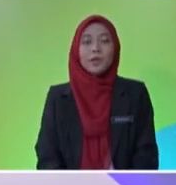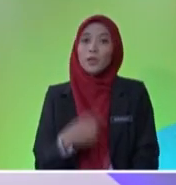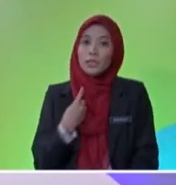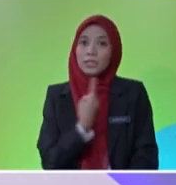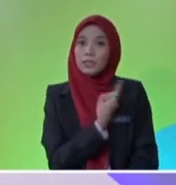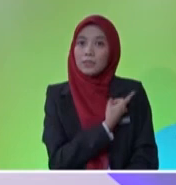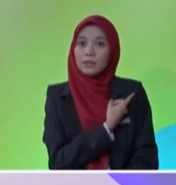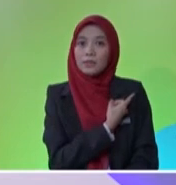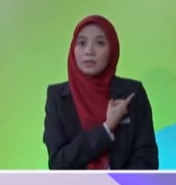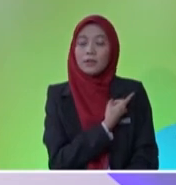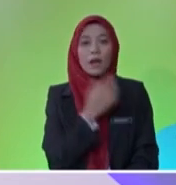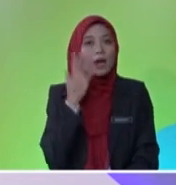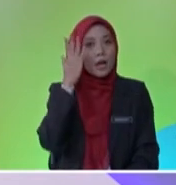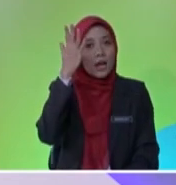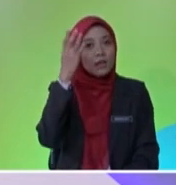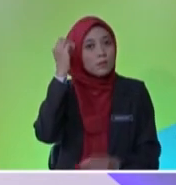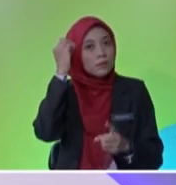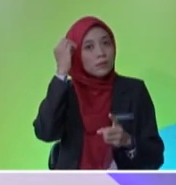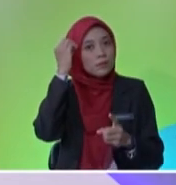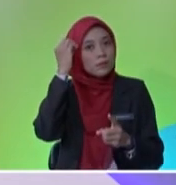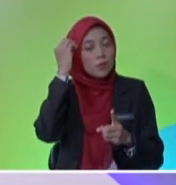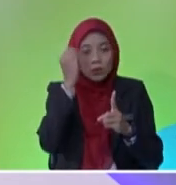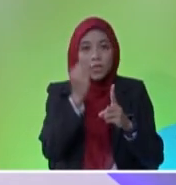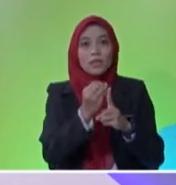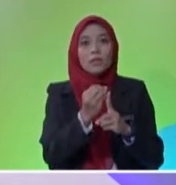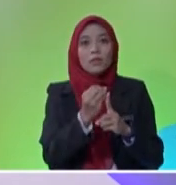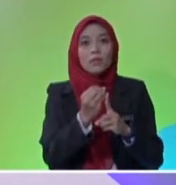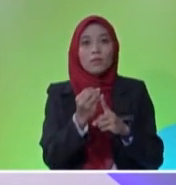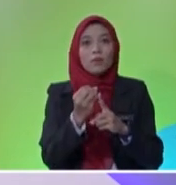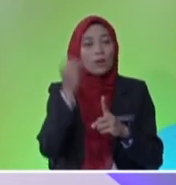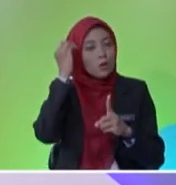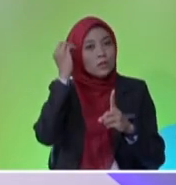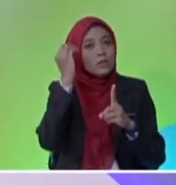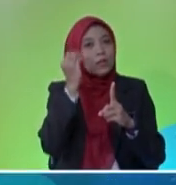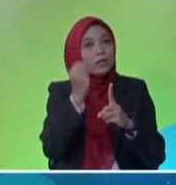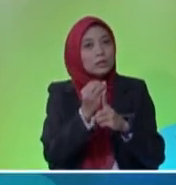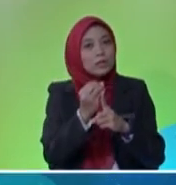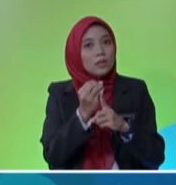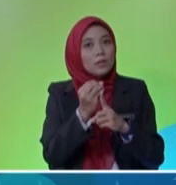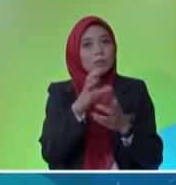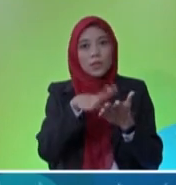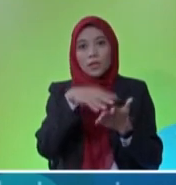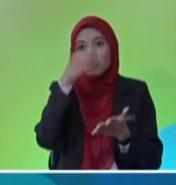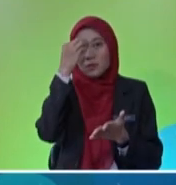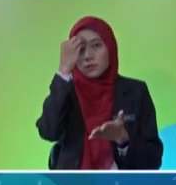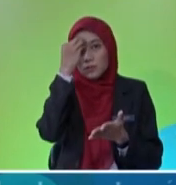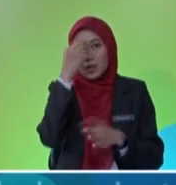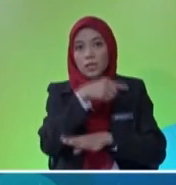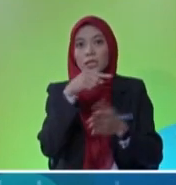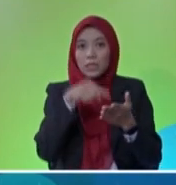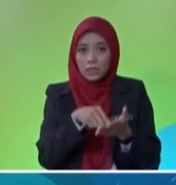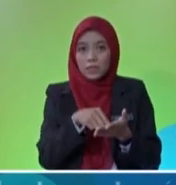akan pergi kepada objektif objektif chegou harap pada akhir saya pembelajar kita pada hari ini